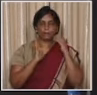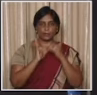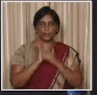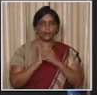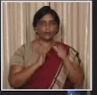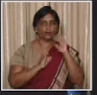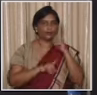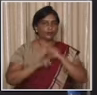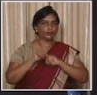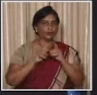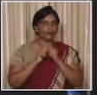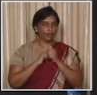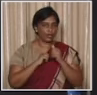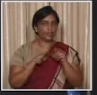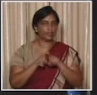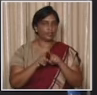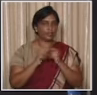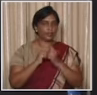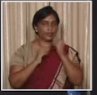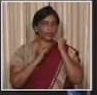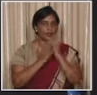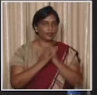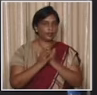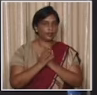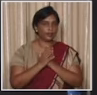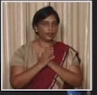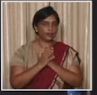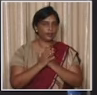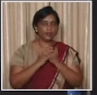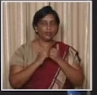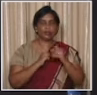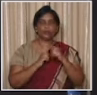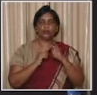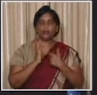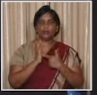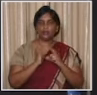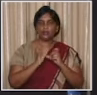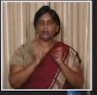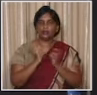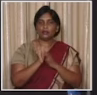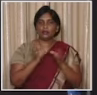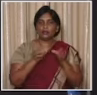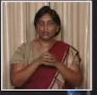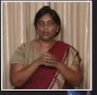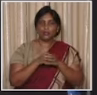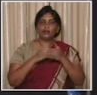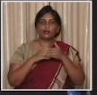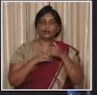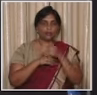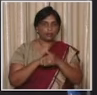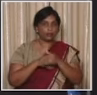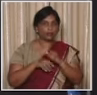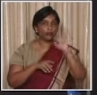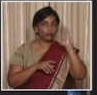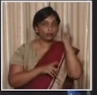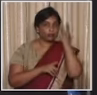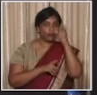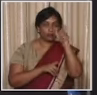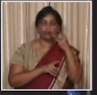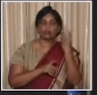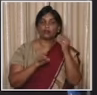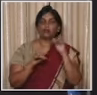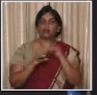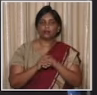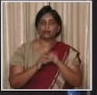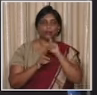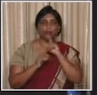අපි ප්‍රශ්න කරා. මීට ඉදිරියට ටෙක්නිකල් කමිටුවක් දානකොට අනිවාර්යයෙන් අඩුම තරමේ විශේෂඥයෝ දෙන්නෙක් පත් කරන්න කියන